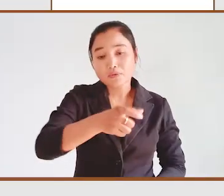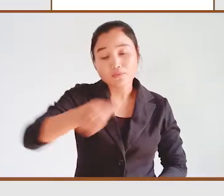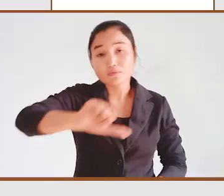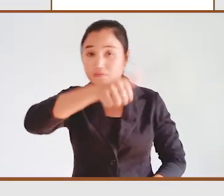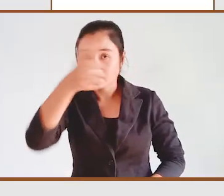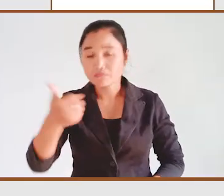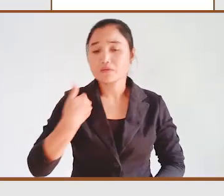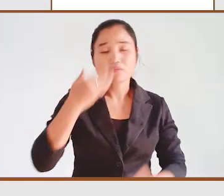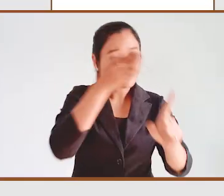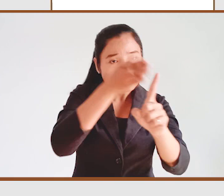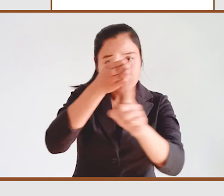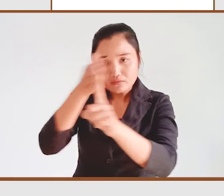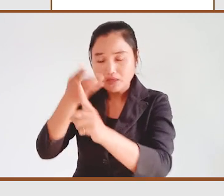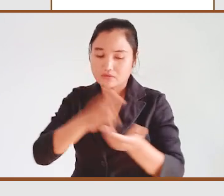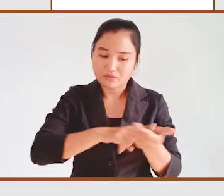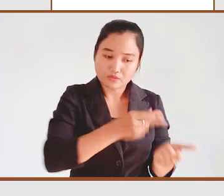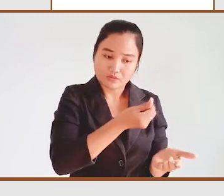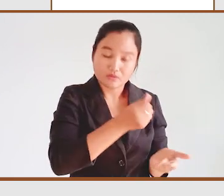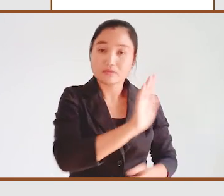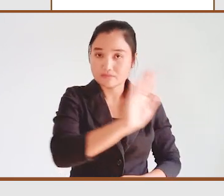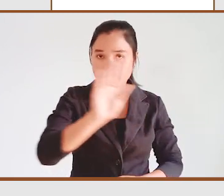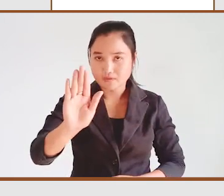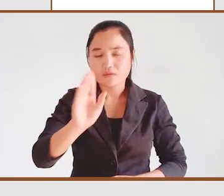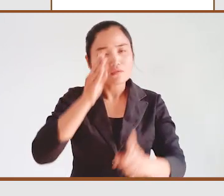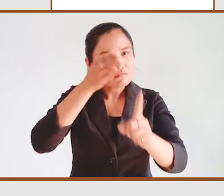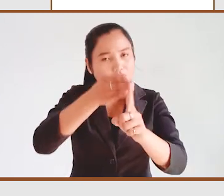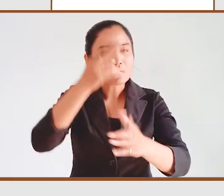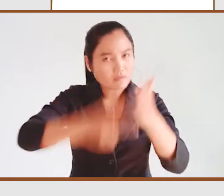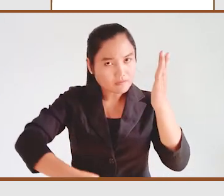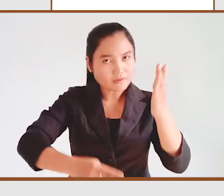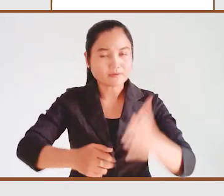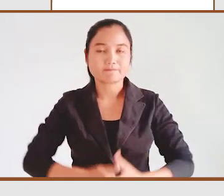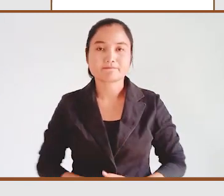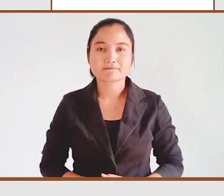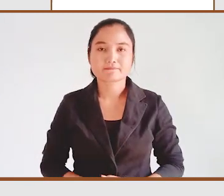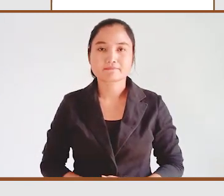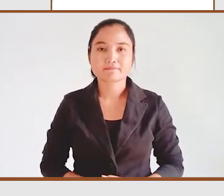អ្នកណាអ្នកណាក៏មានគោលដៅហិរញ្ញវត្ថុផ្ទាល់ខ្លួនដែរមិនថាគោលដៅនោះជាអ្វីទេ